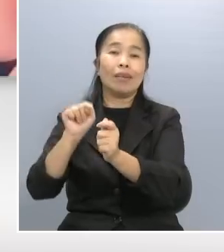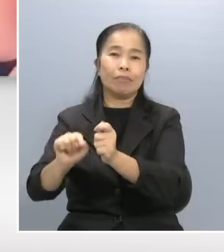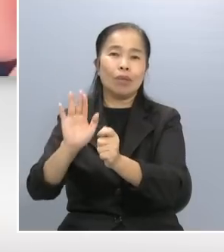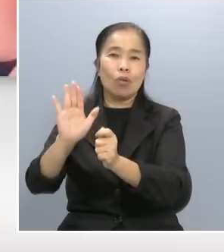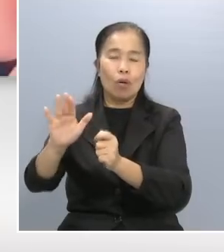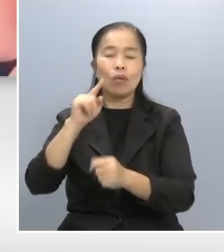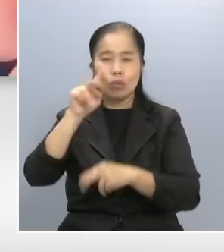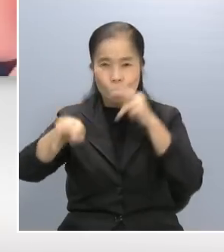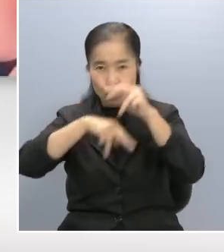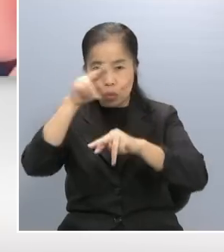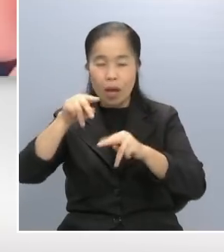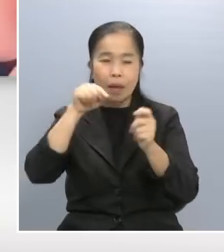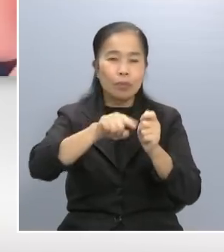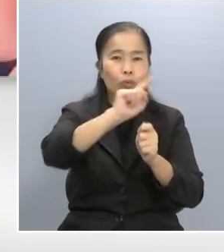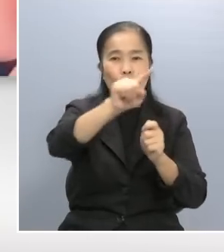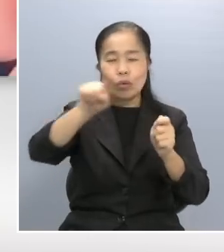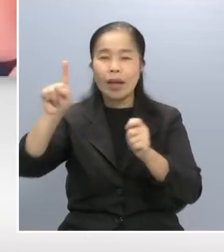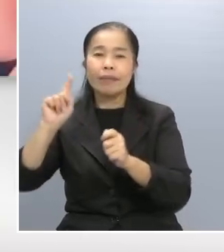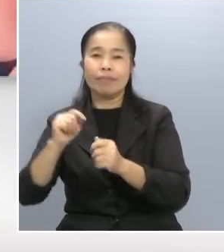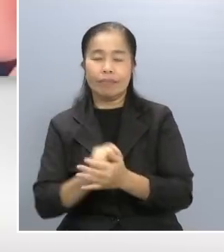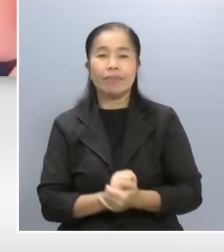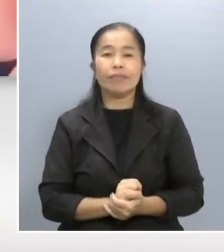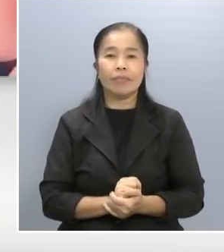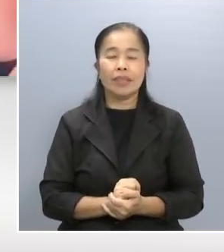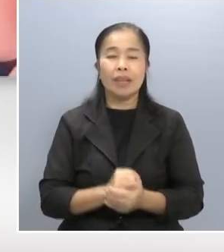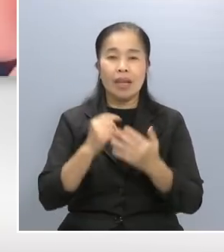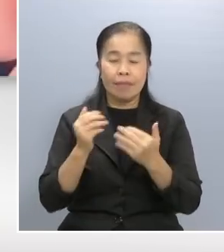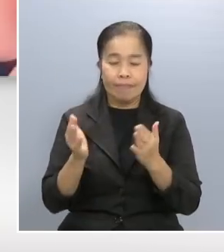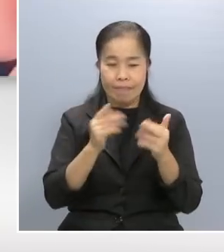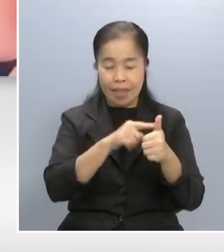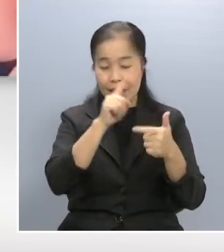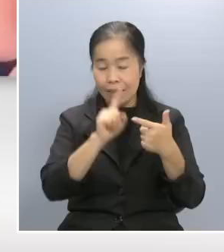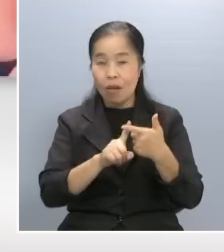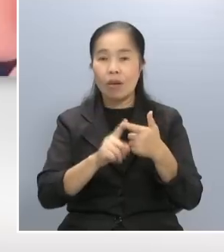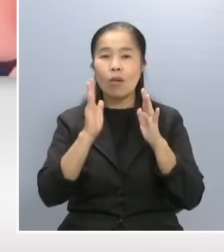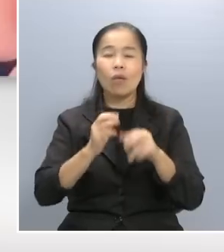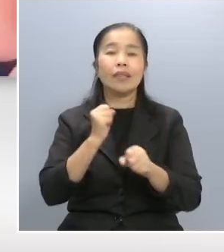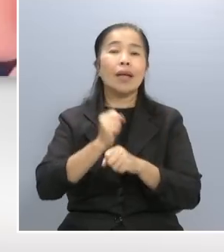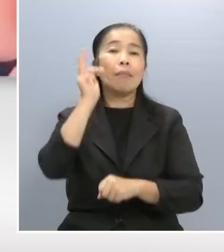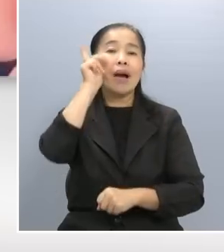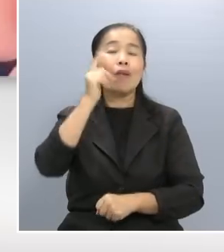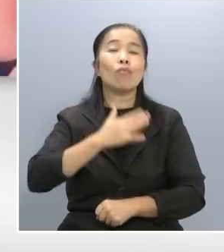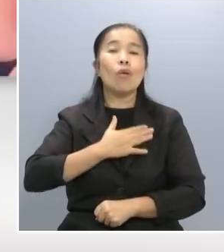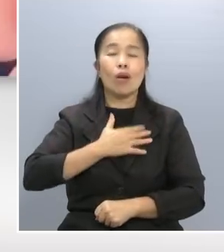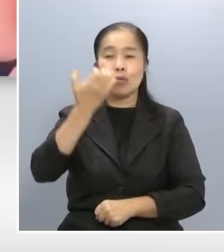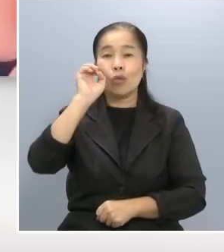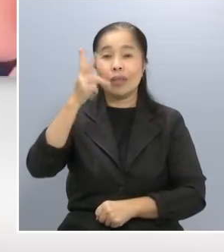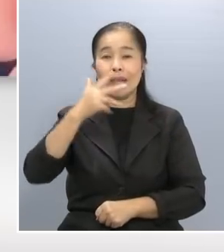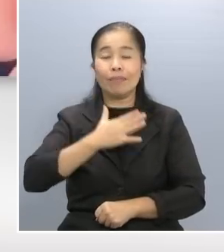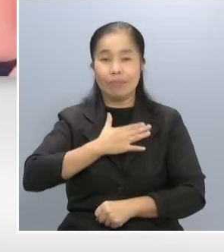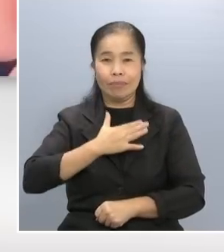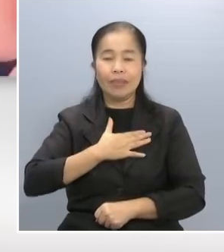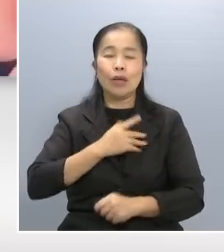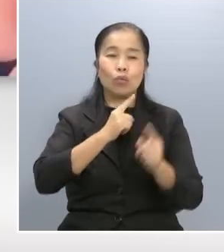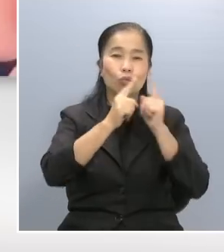ที่ก็ต้องไปดูว่าท้องที่ไหนอย่างไรล่ะครับท่านผู้ชมครับขนาดเดียวกันนักข่าวของเราธนพงษ์โสภาติด